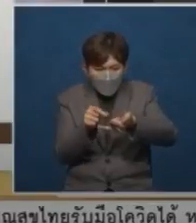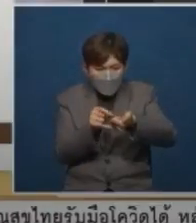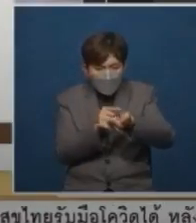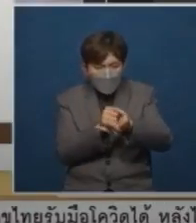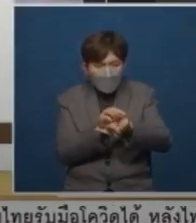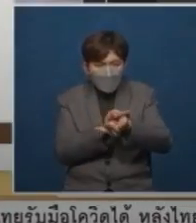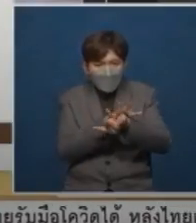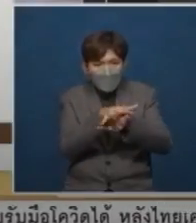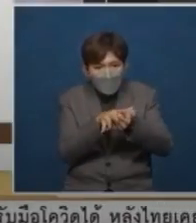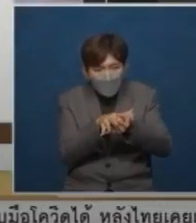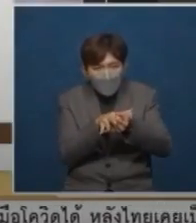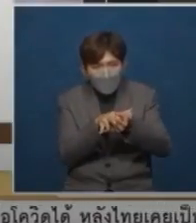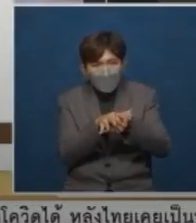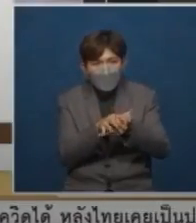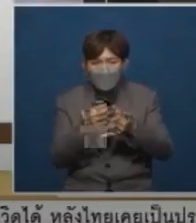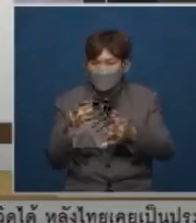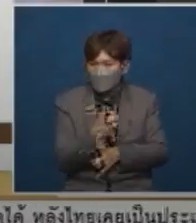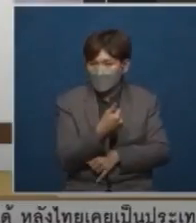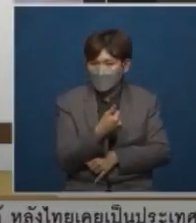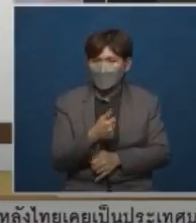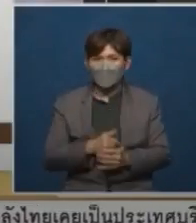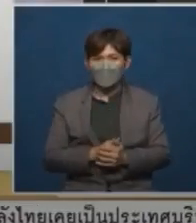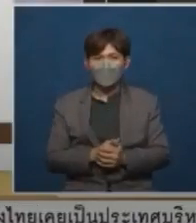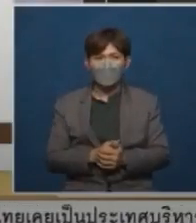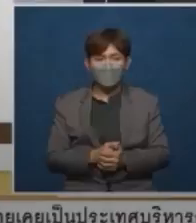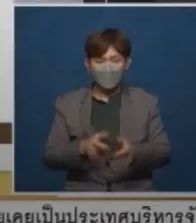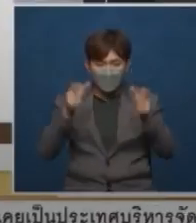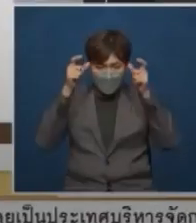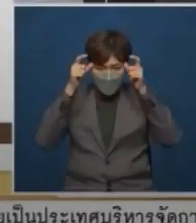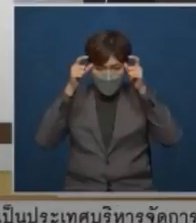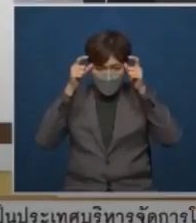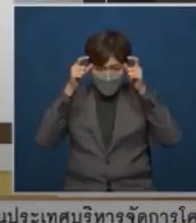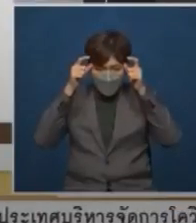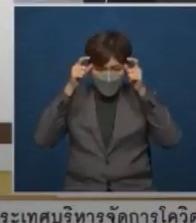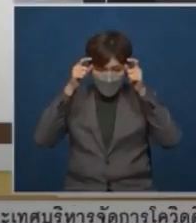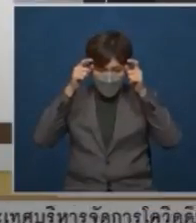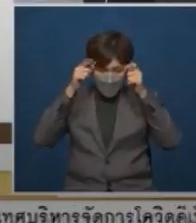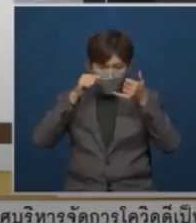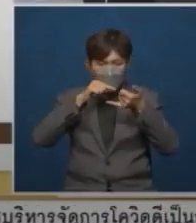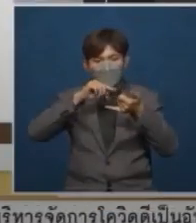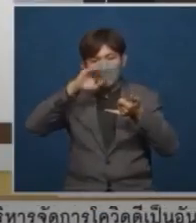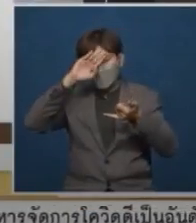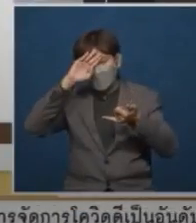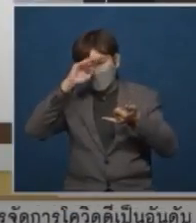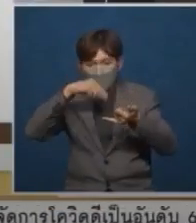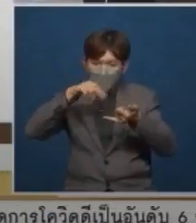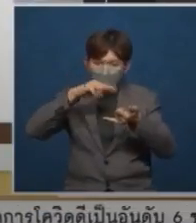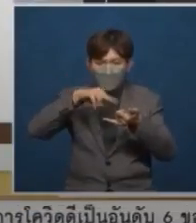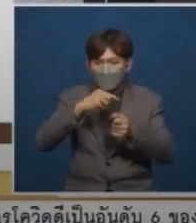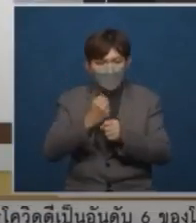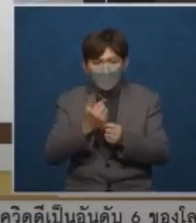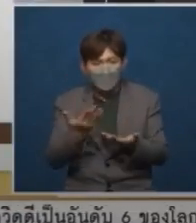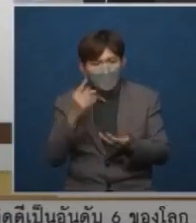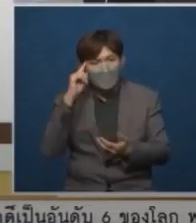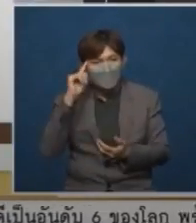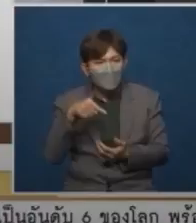เร็วในวันที่วัวป่วยและไม่มีใครรู้แน่ชัดว่าจะต้องรักษาอย่างไรเกษตร